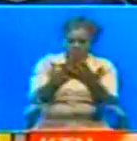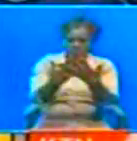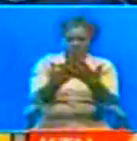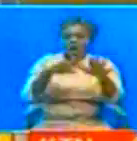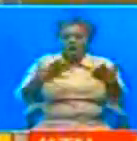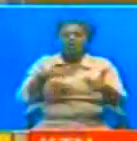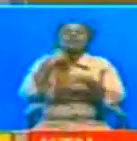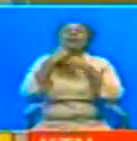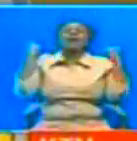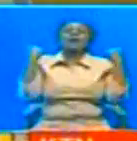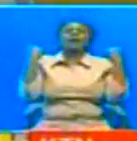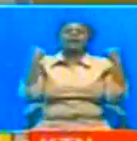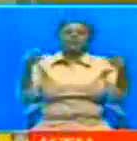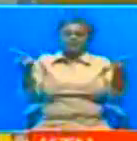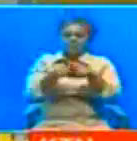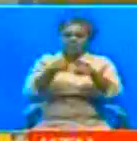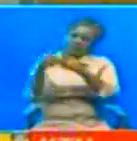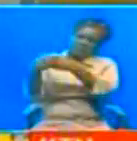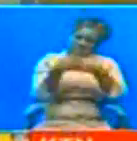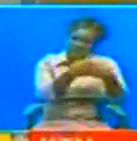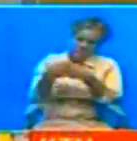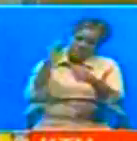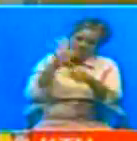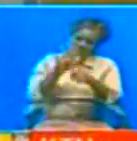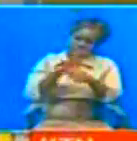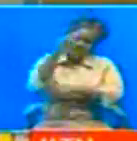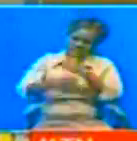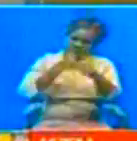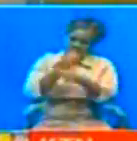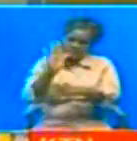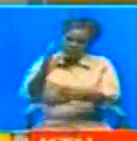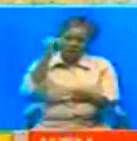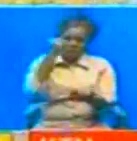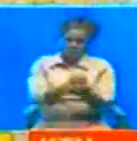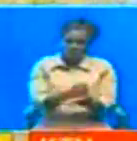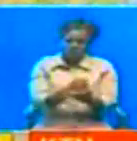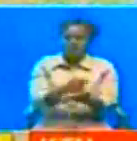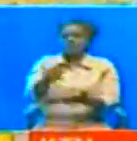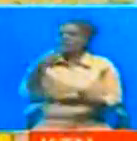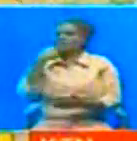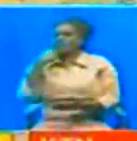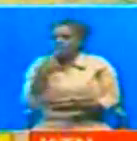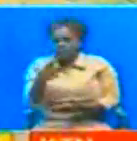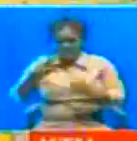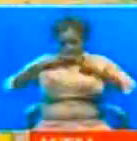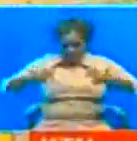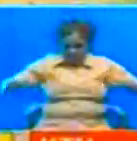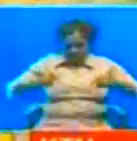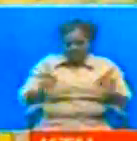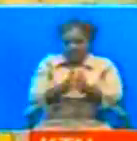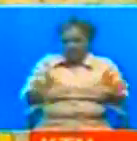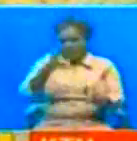hang. Licha ya panda shuka kwa miaka hii yote amekuwepo katika idara ya polisi, Kimaiyo anahisi akiwa inspekta mkuu wa